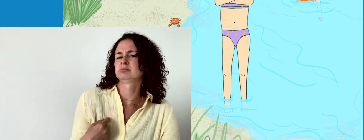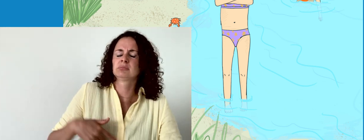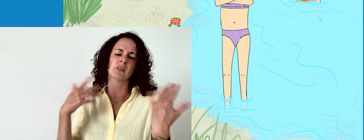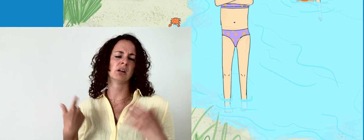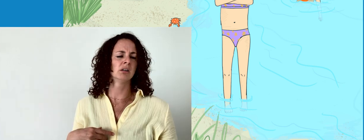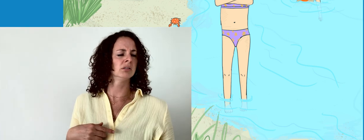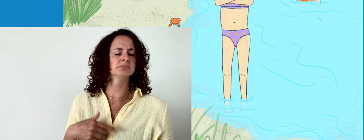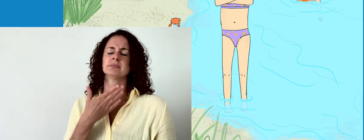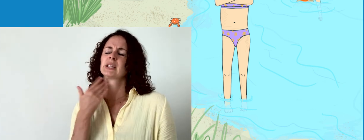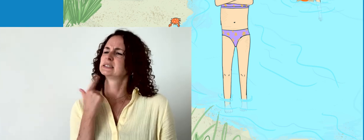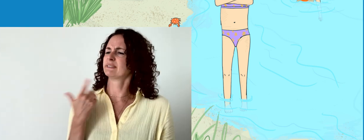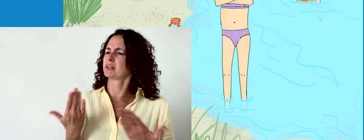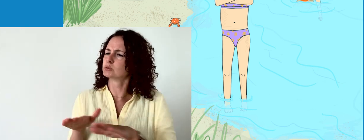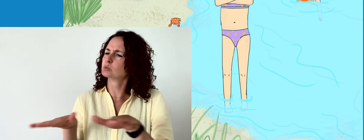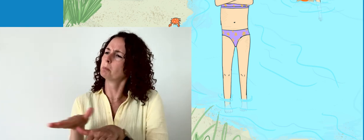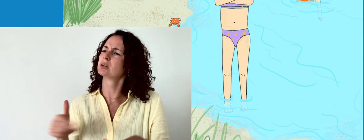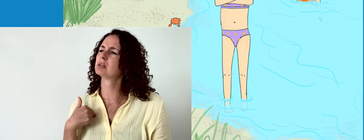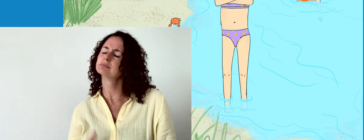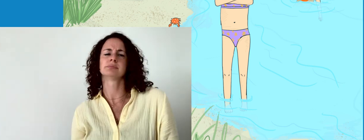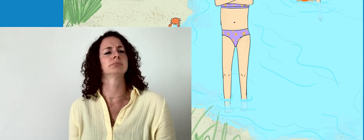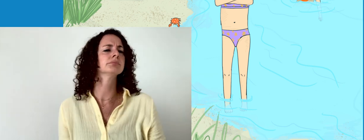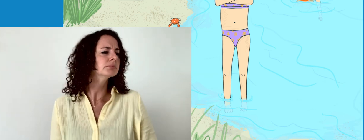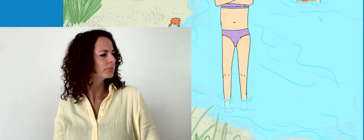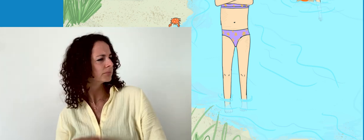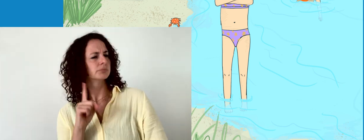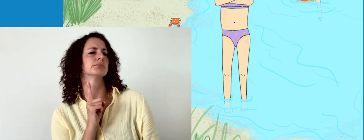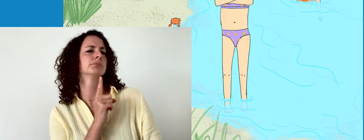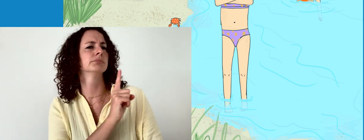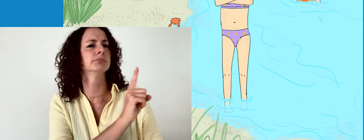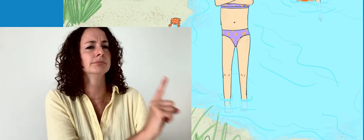Ik heb geen zin Om te zwemmen vandaag